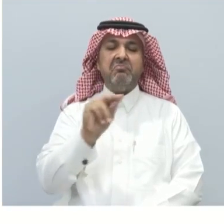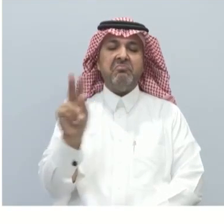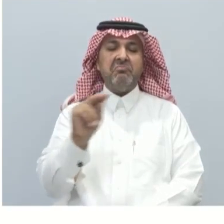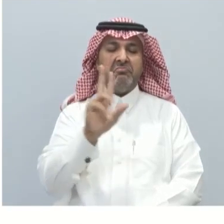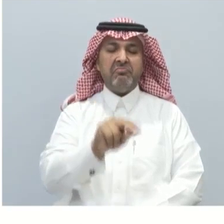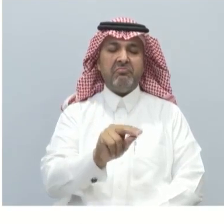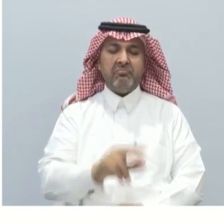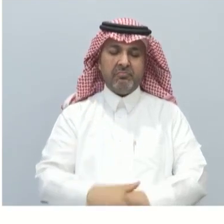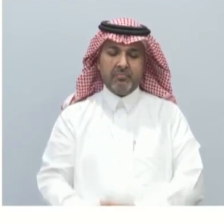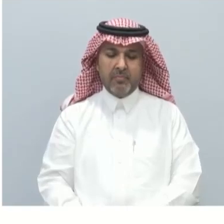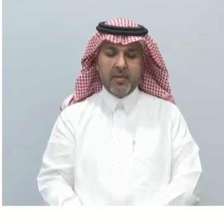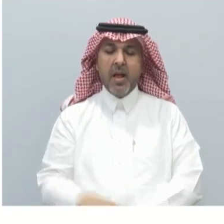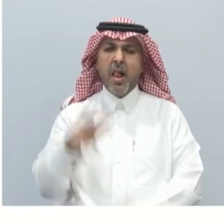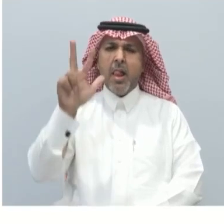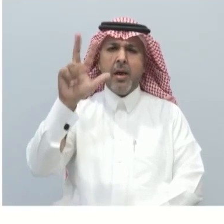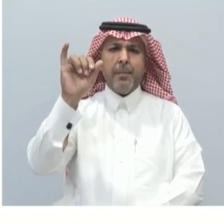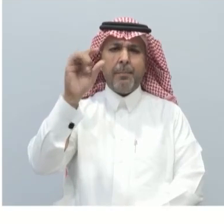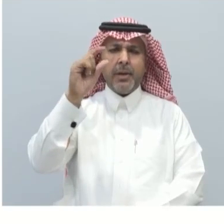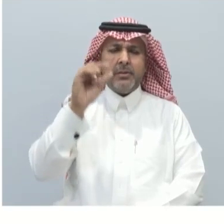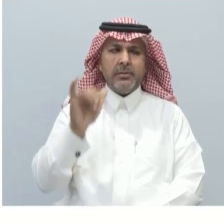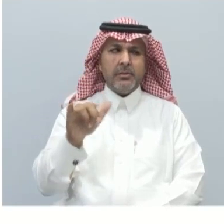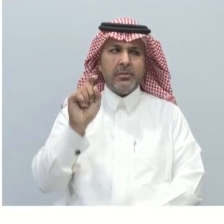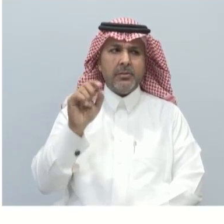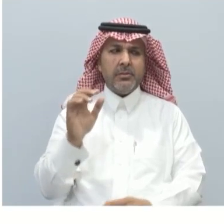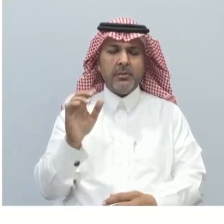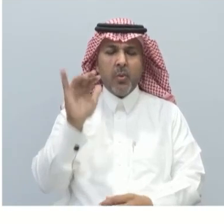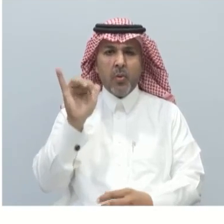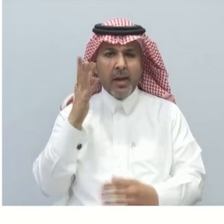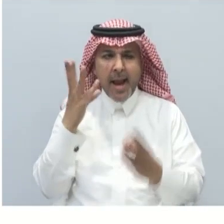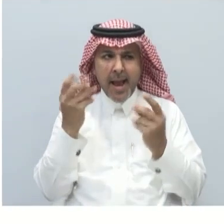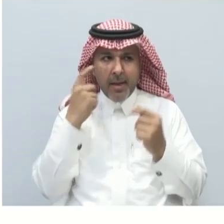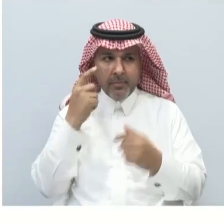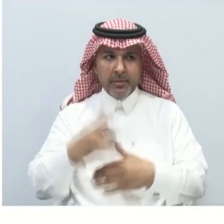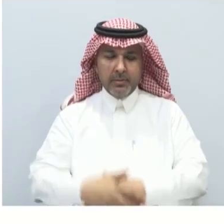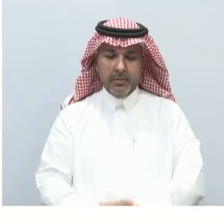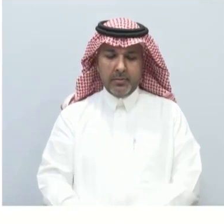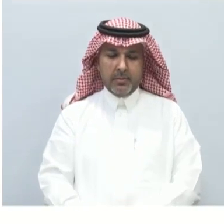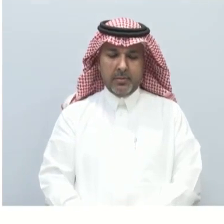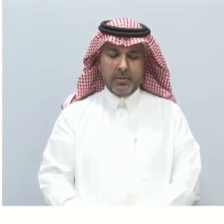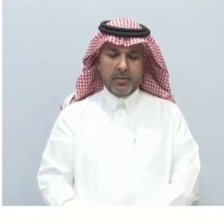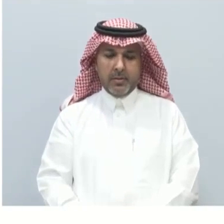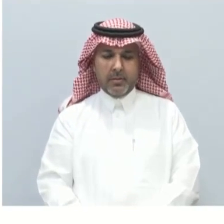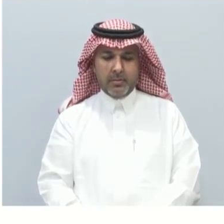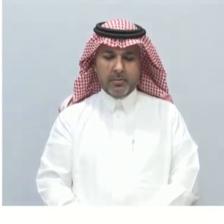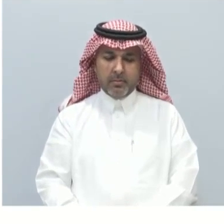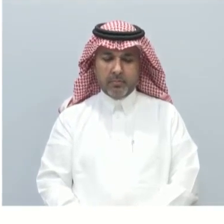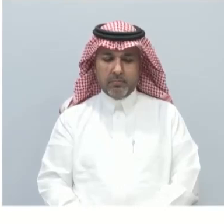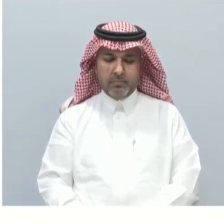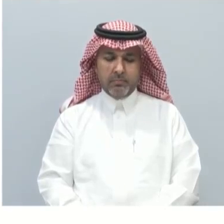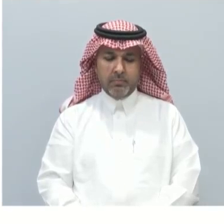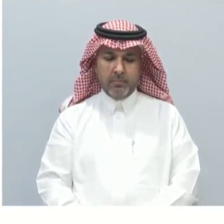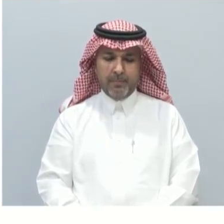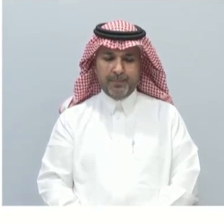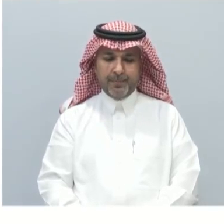اي مشكله اما المدى فهو سيكون المدى سيكون عباره عن ايش عباره عن